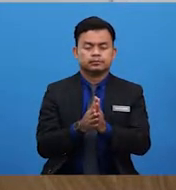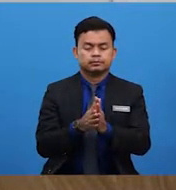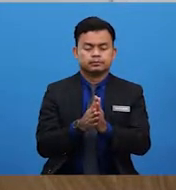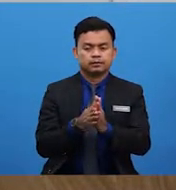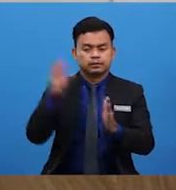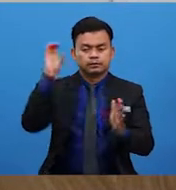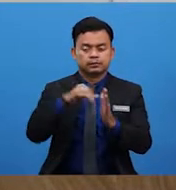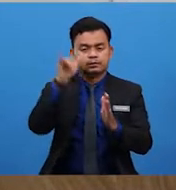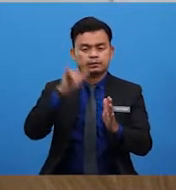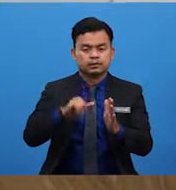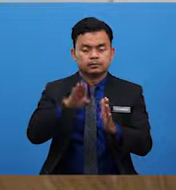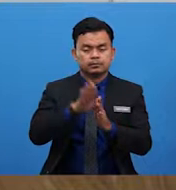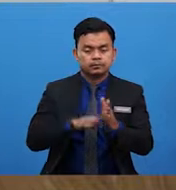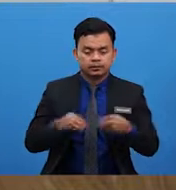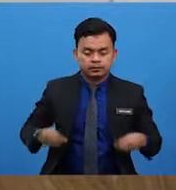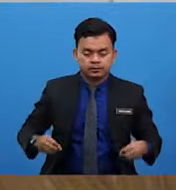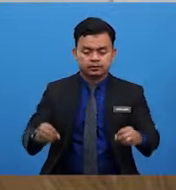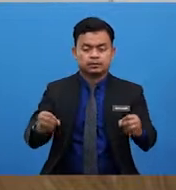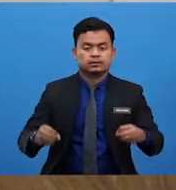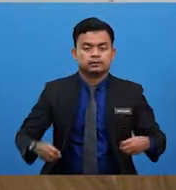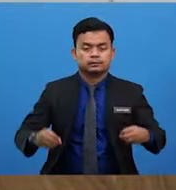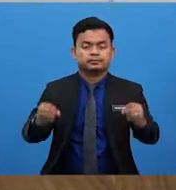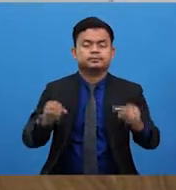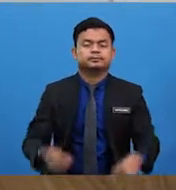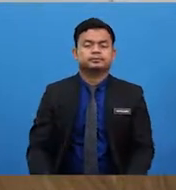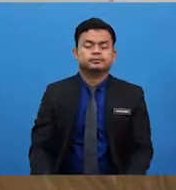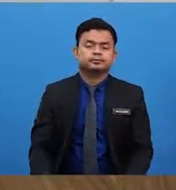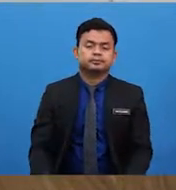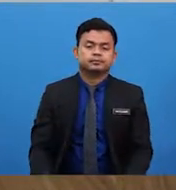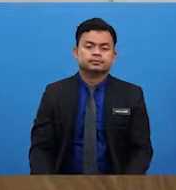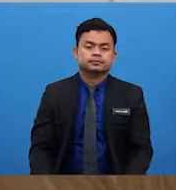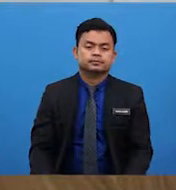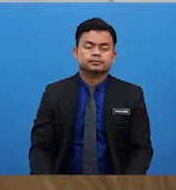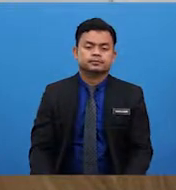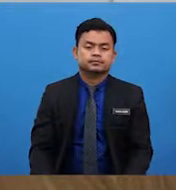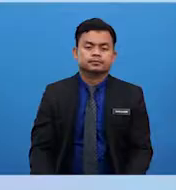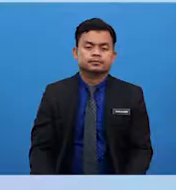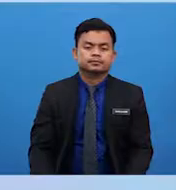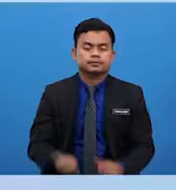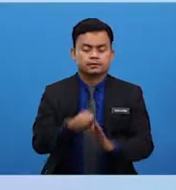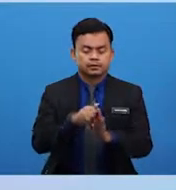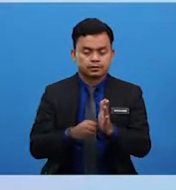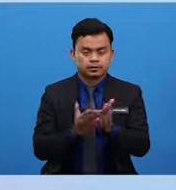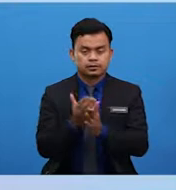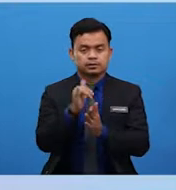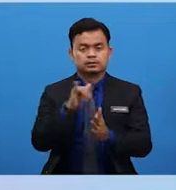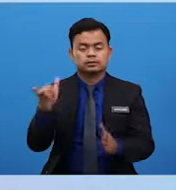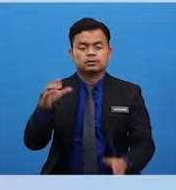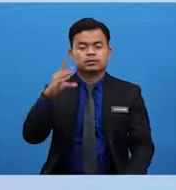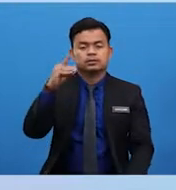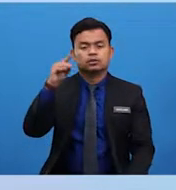masanya objek yang berulang tuh disusun oke om seterusnya dominasi